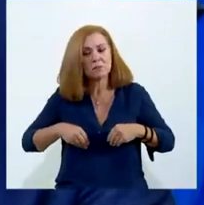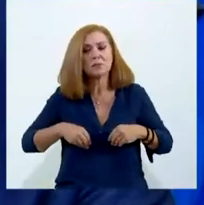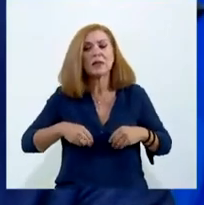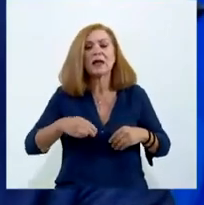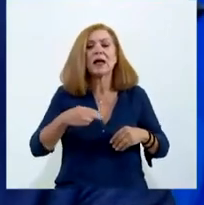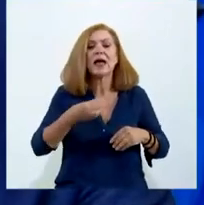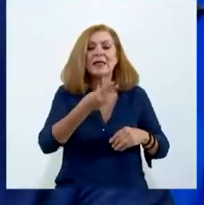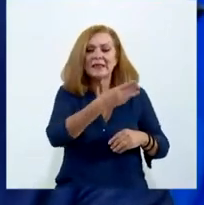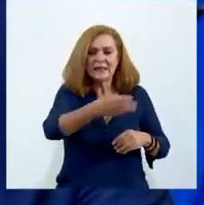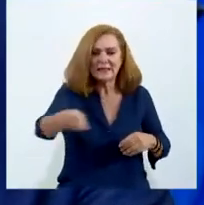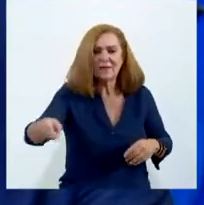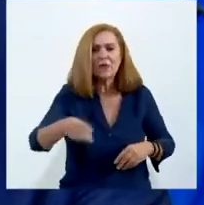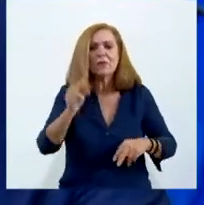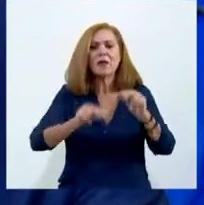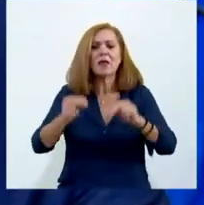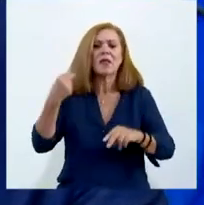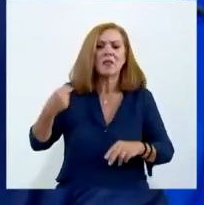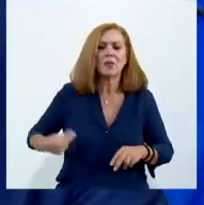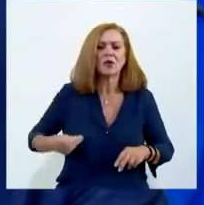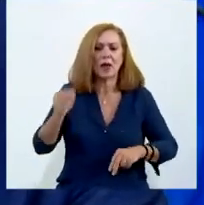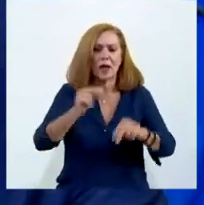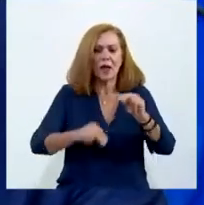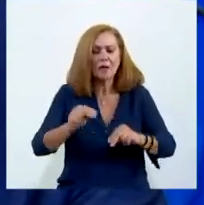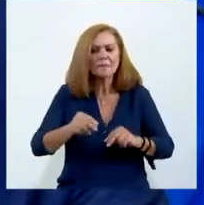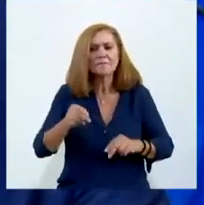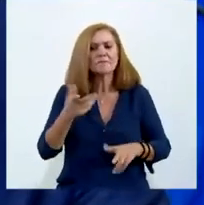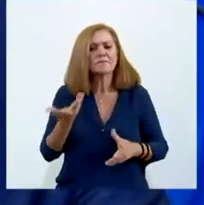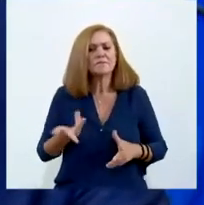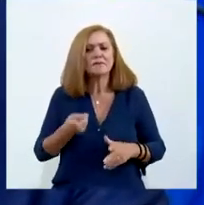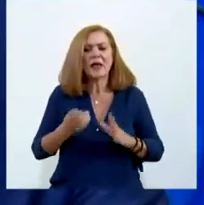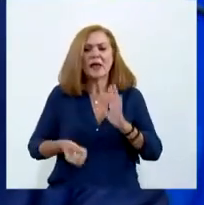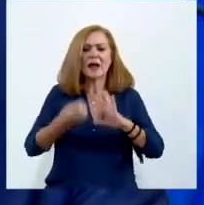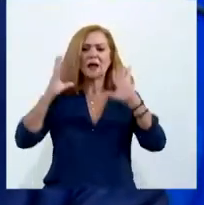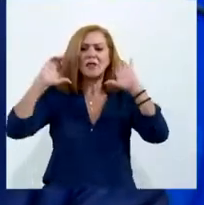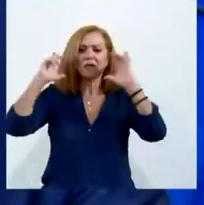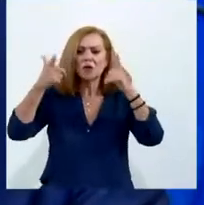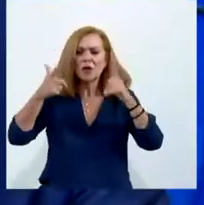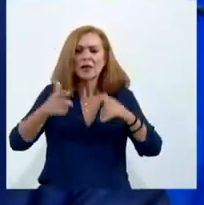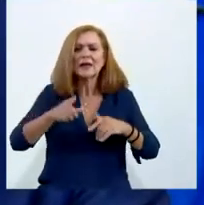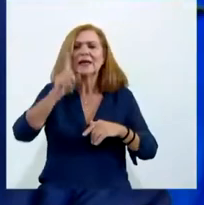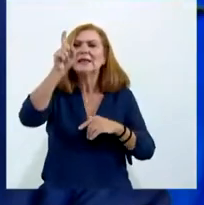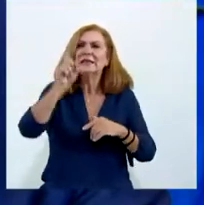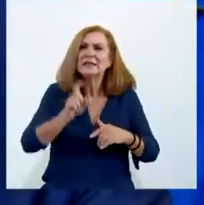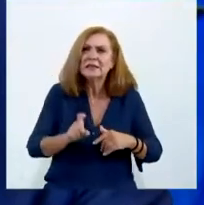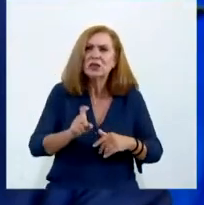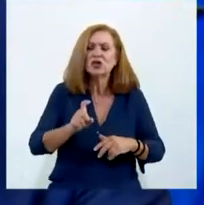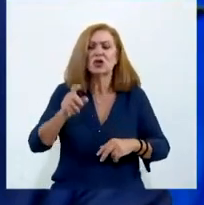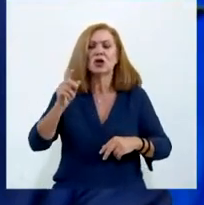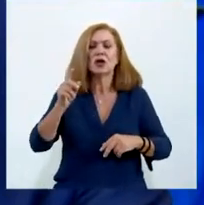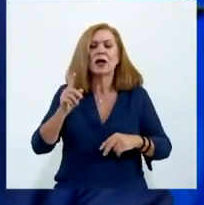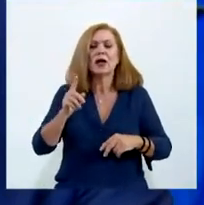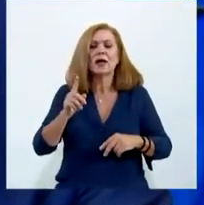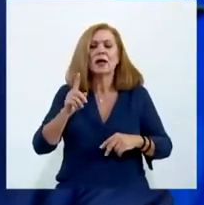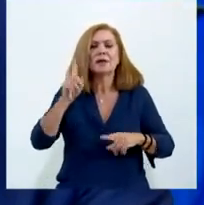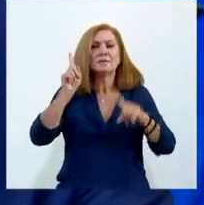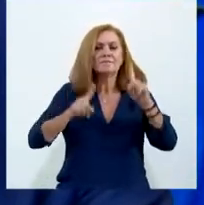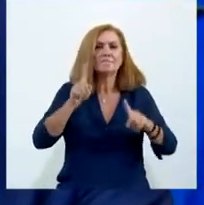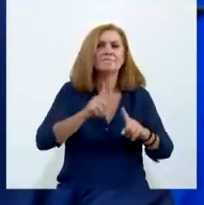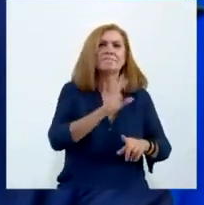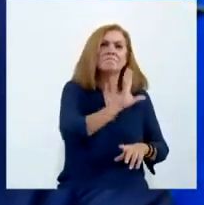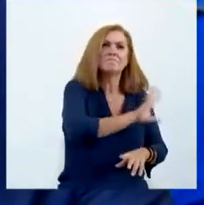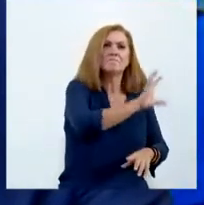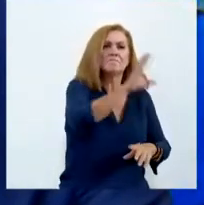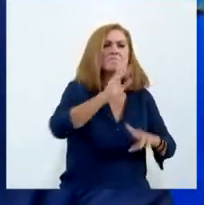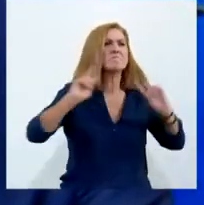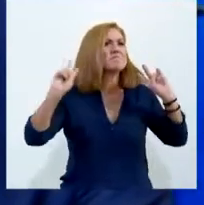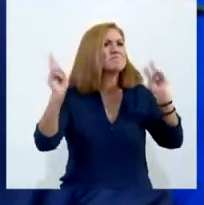εκλογές. Ήθελα να σας ρωτήσω αν σας προβληματίζει το ενδεχόμενο η Νέα Δημοκρατία να μην πάει καλά σε συγκεκριμένες περιφέρειες